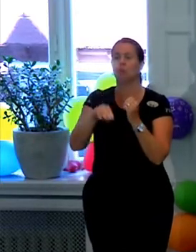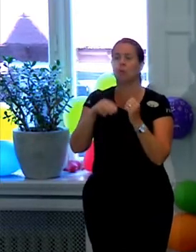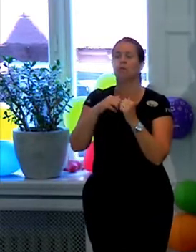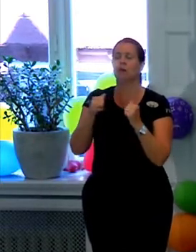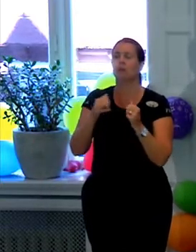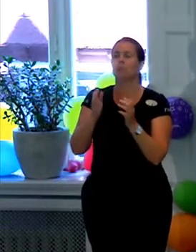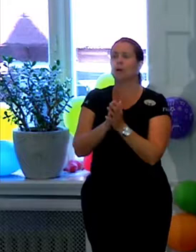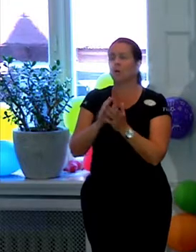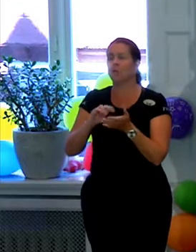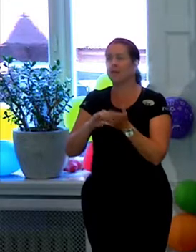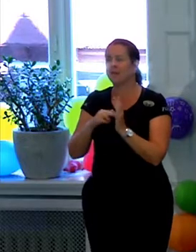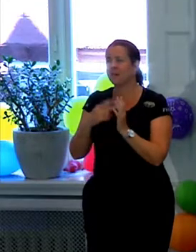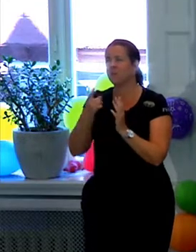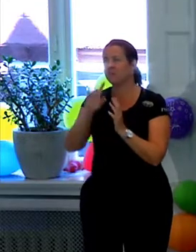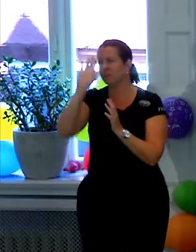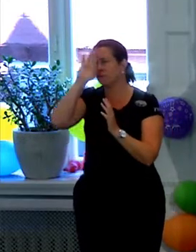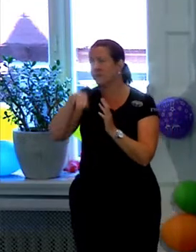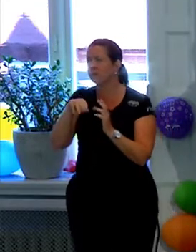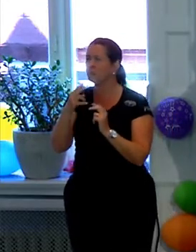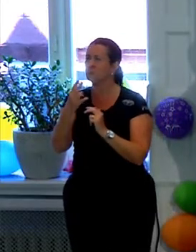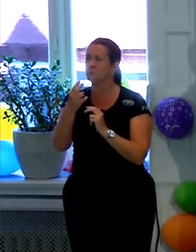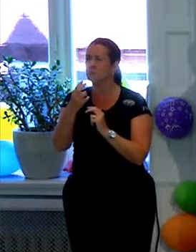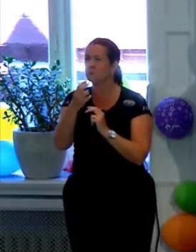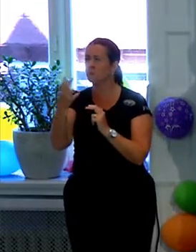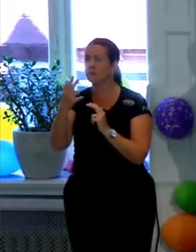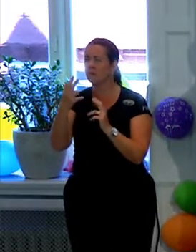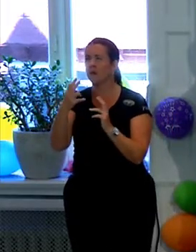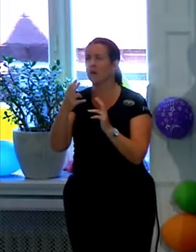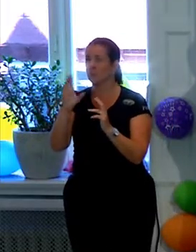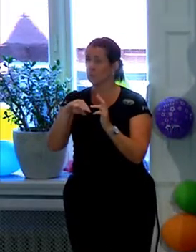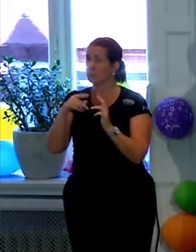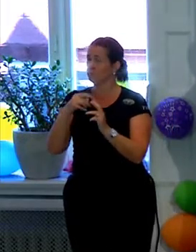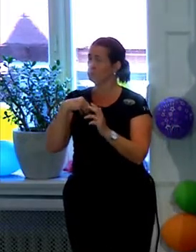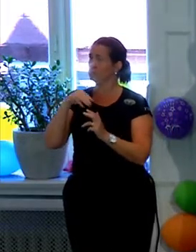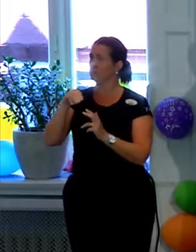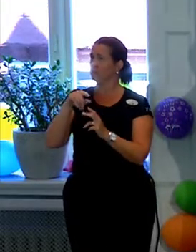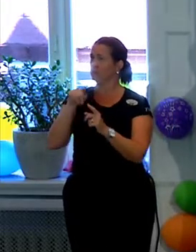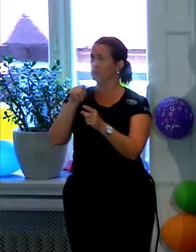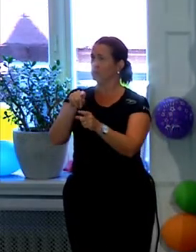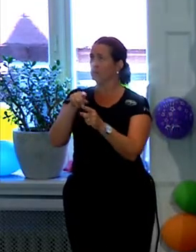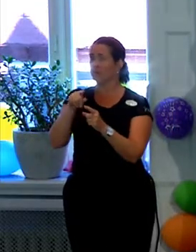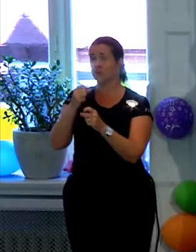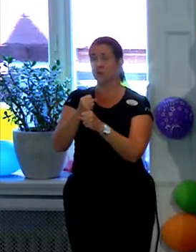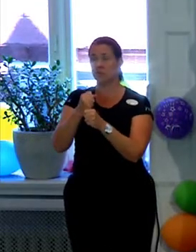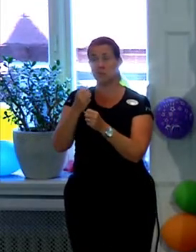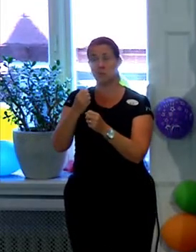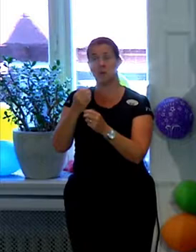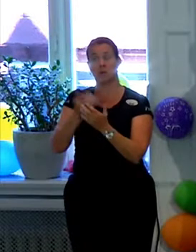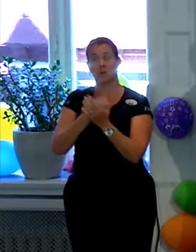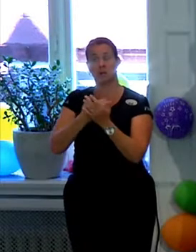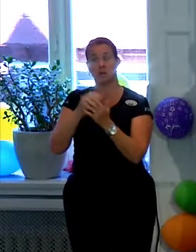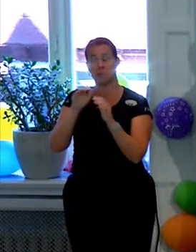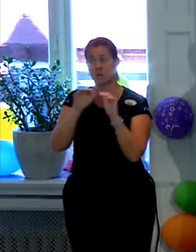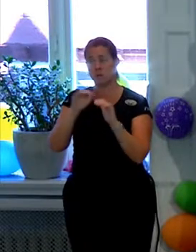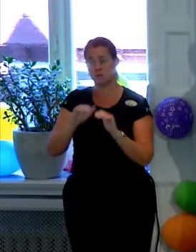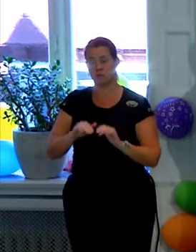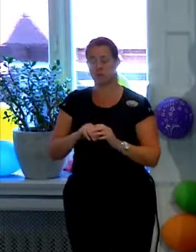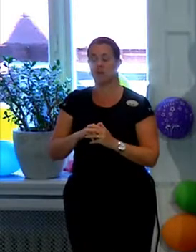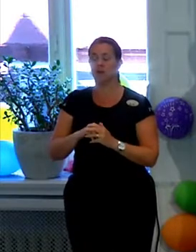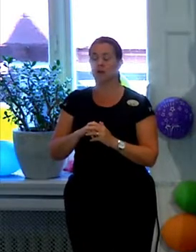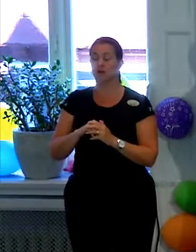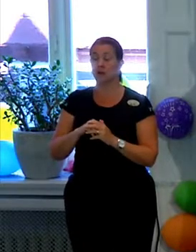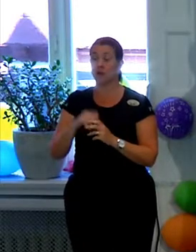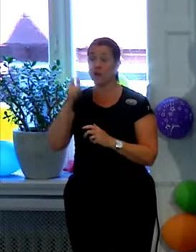vet vad som kommer troligen 2028 och sen får vi ta höjd för det. Vi jobbar ju om våra nationella planer successivt. Det kommer inte innebära